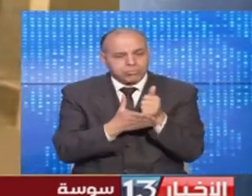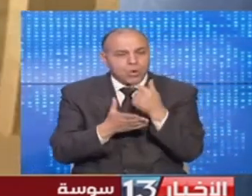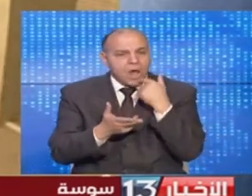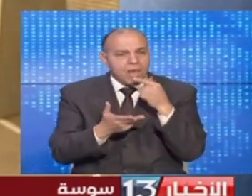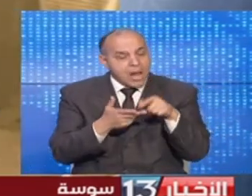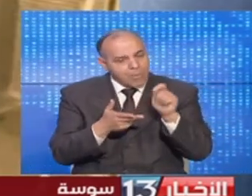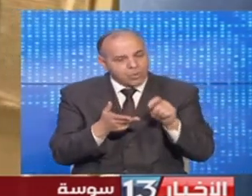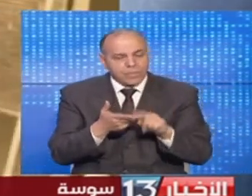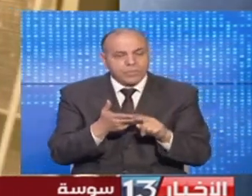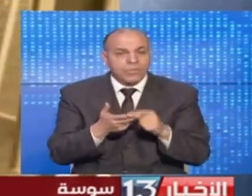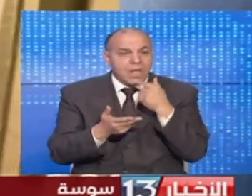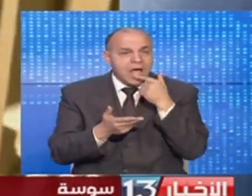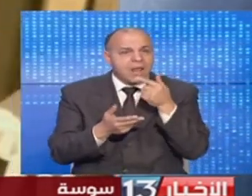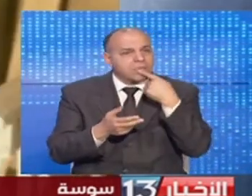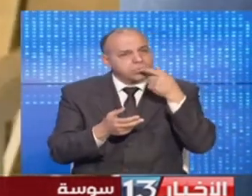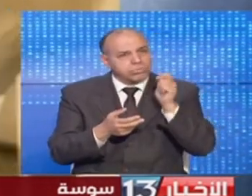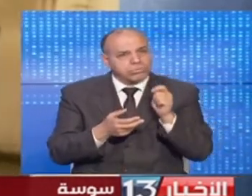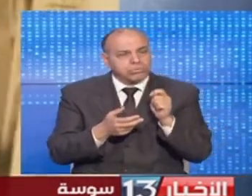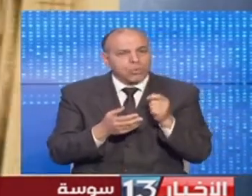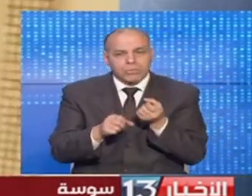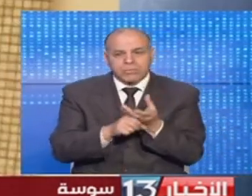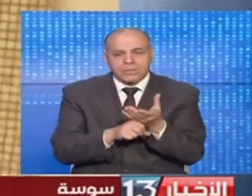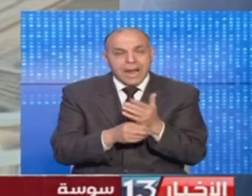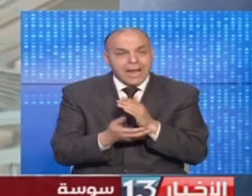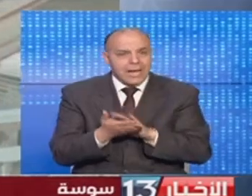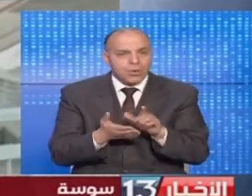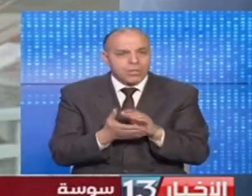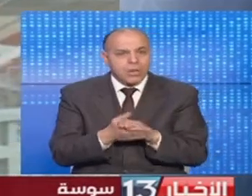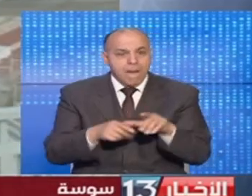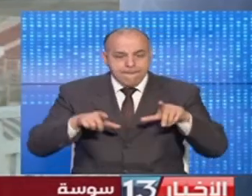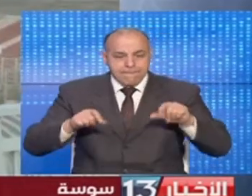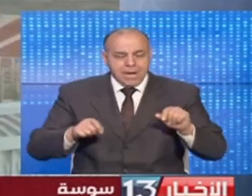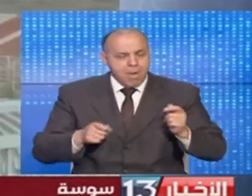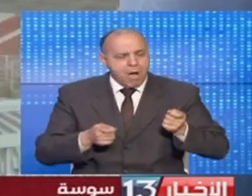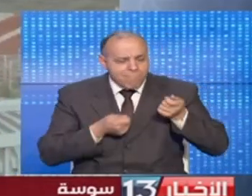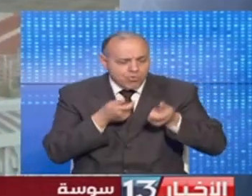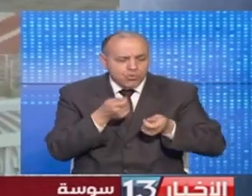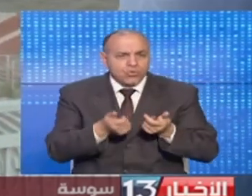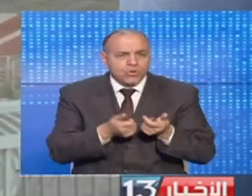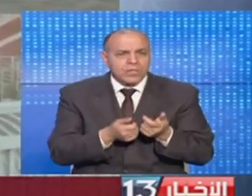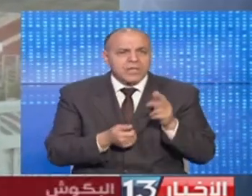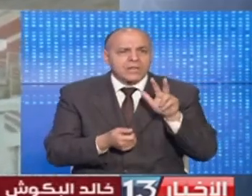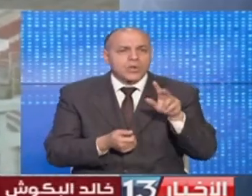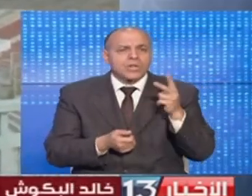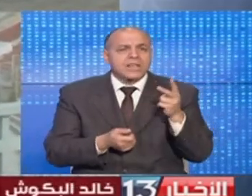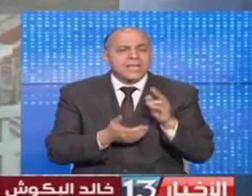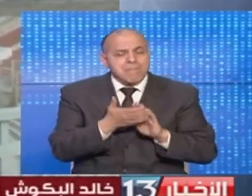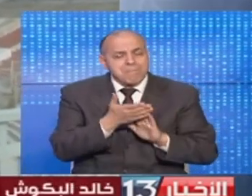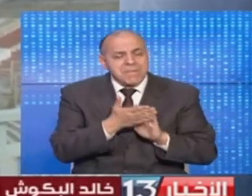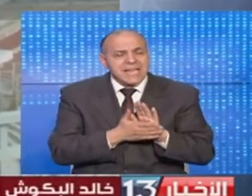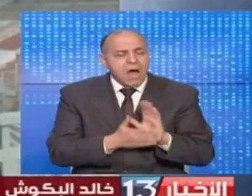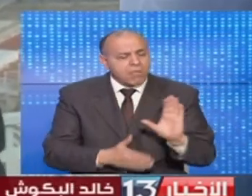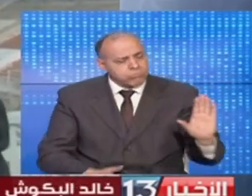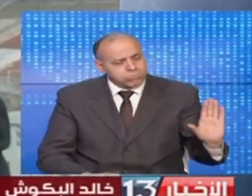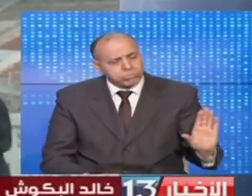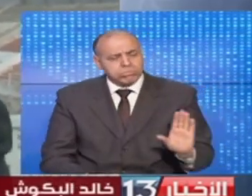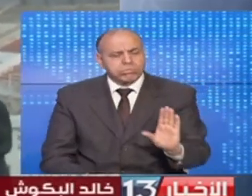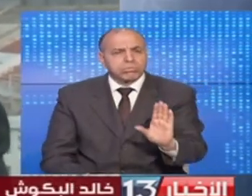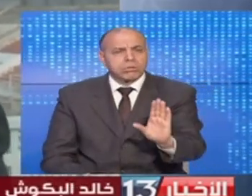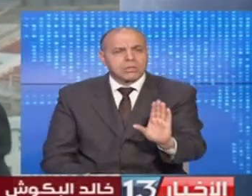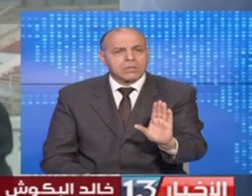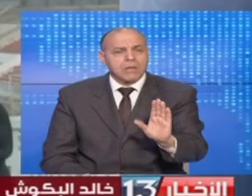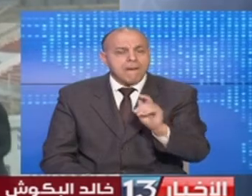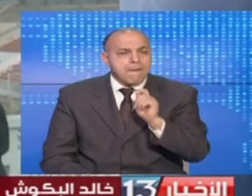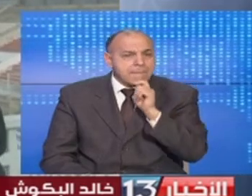الضروريه التي فرضتها المعطيات الميدانيه ملعب مصرف عليه اثنين وثلاثين مليون دينار